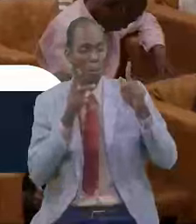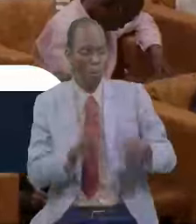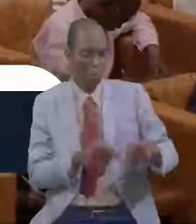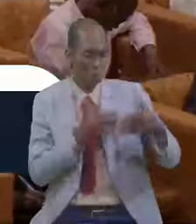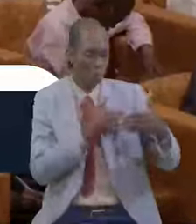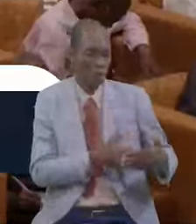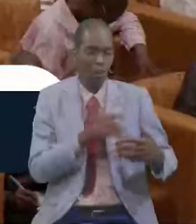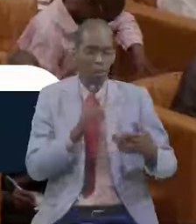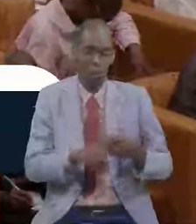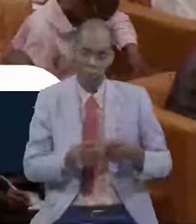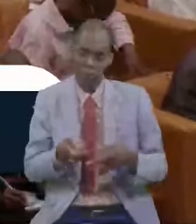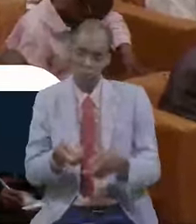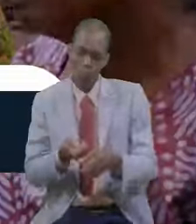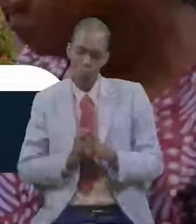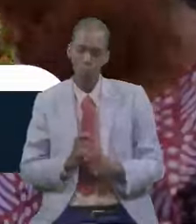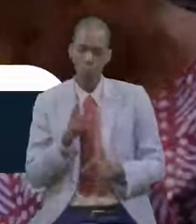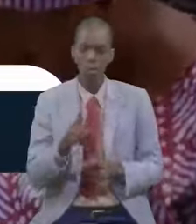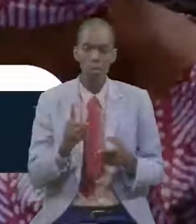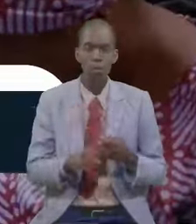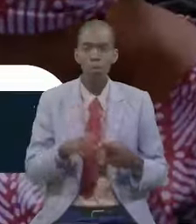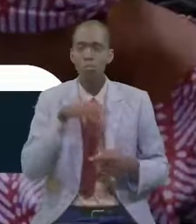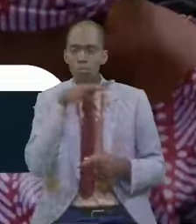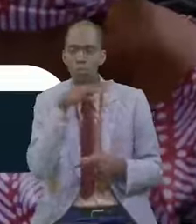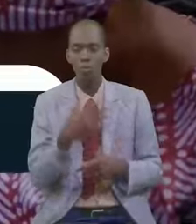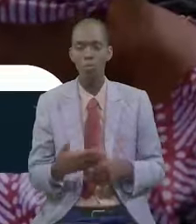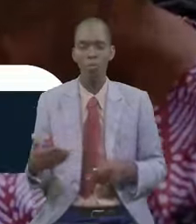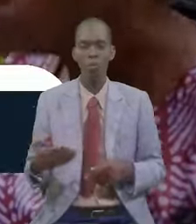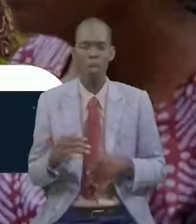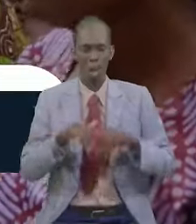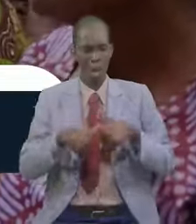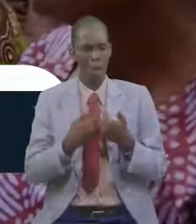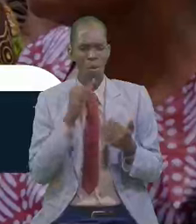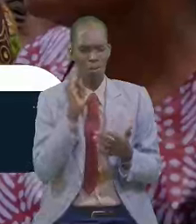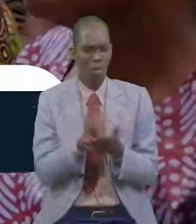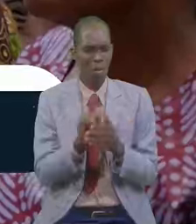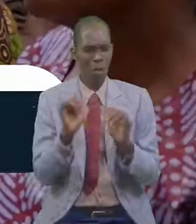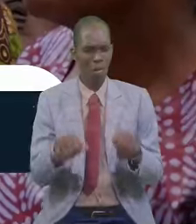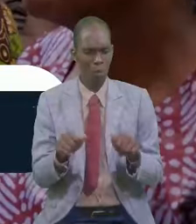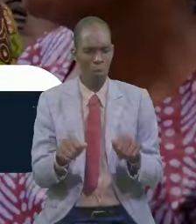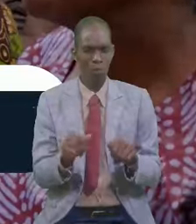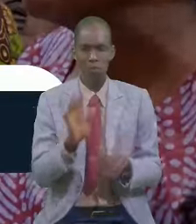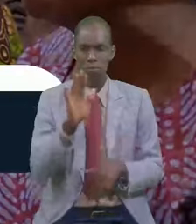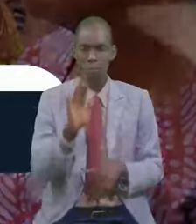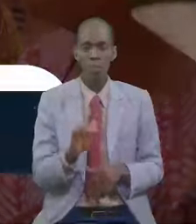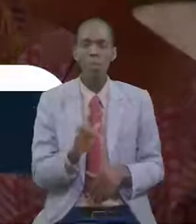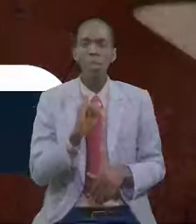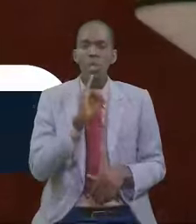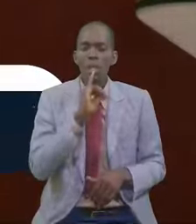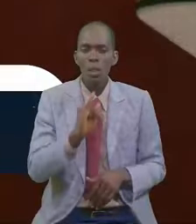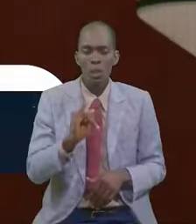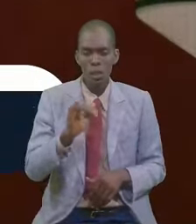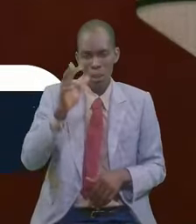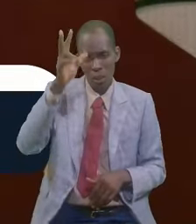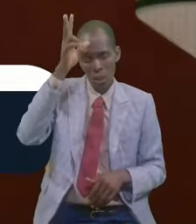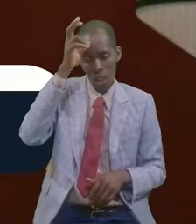ait personne pour les souiller. Comment cela est possible? Satan n'était pas tenté par